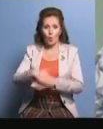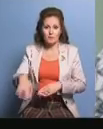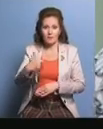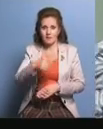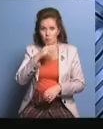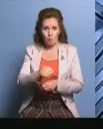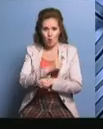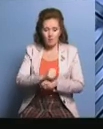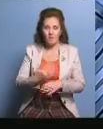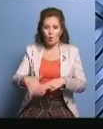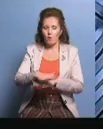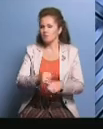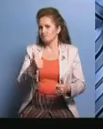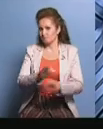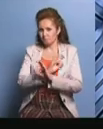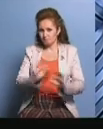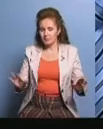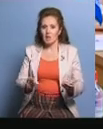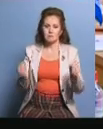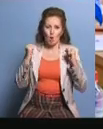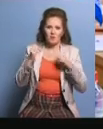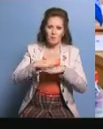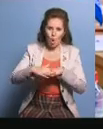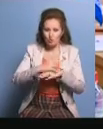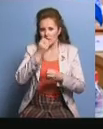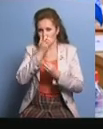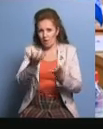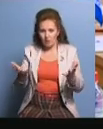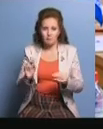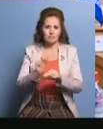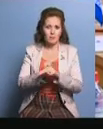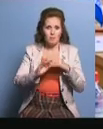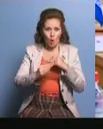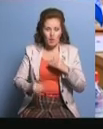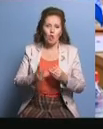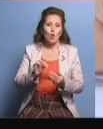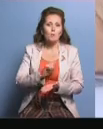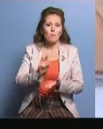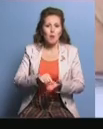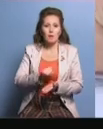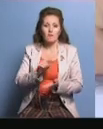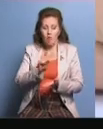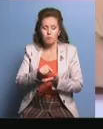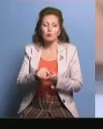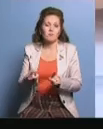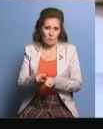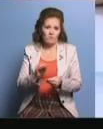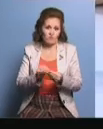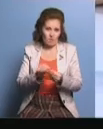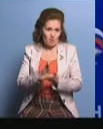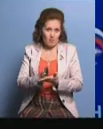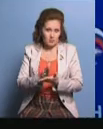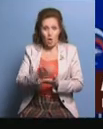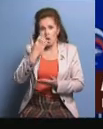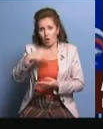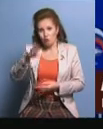порядке. Спортивная площадка, цветники, отремонтированные подъезды. Но проблемные вопросы в сфере ЖКХ все же остаются. Горячая